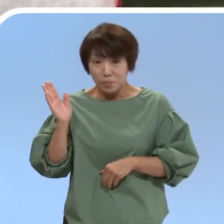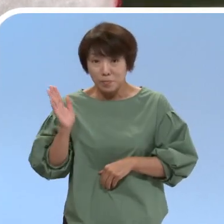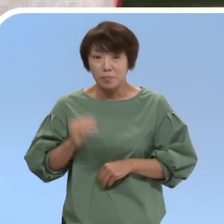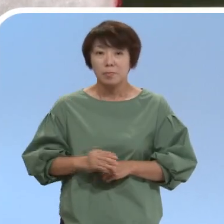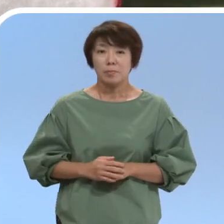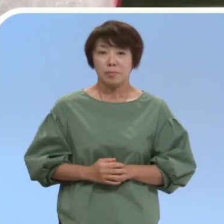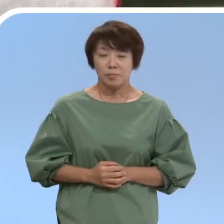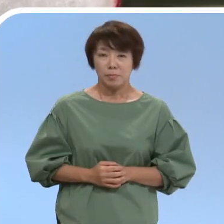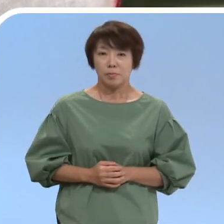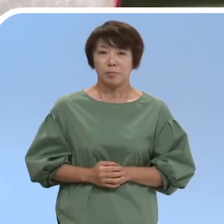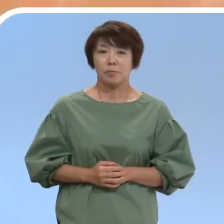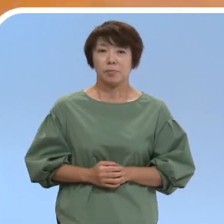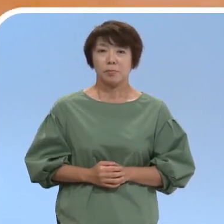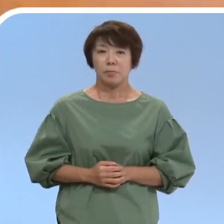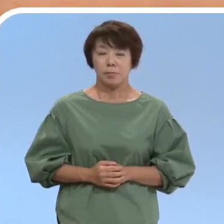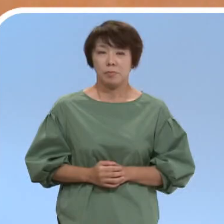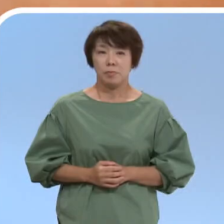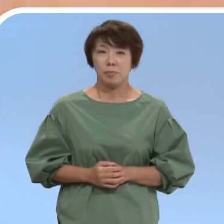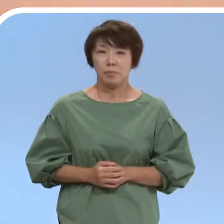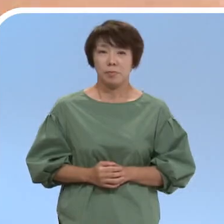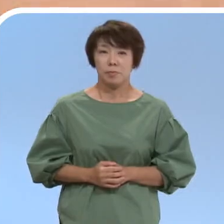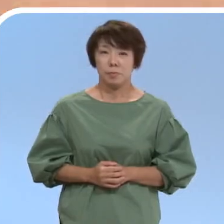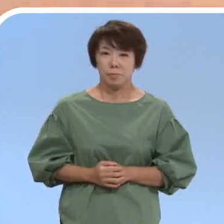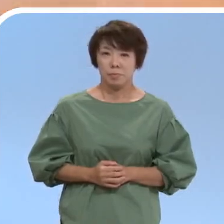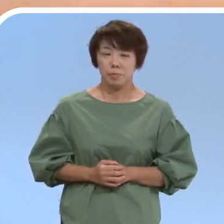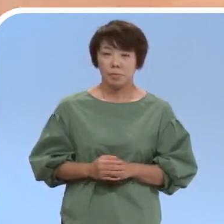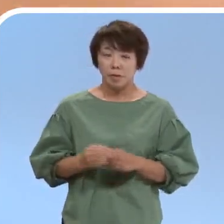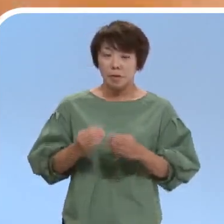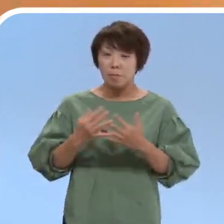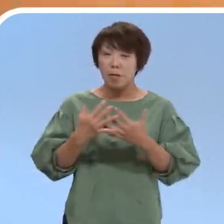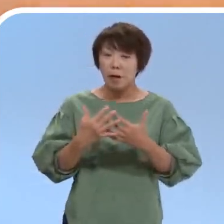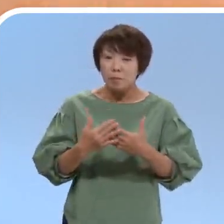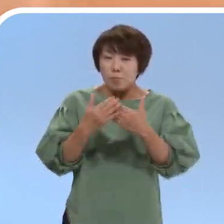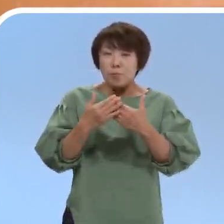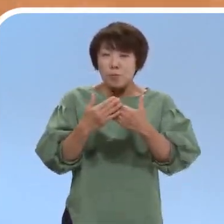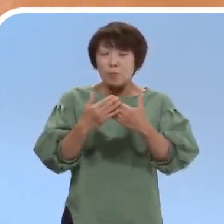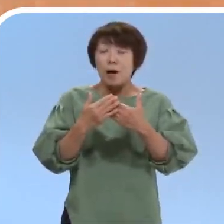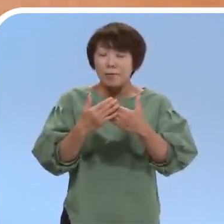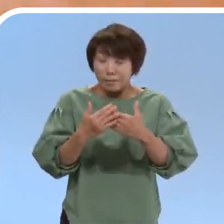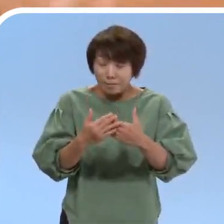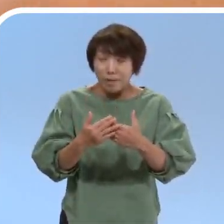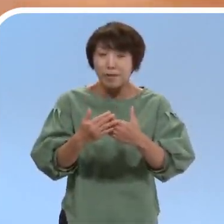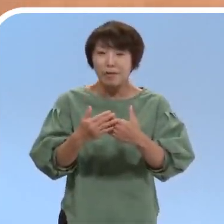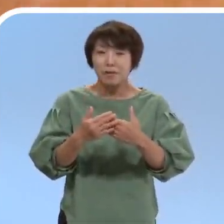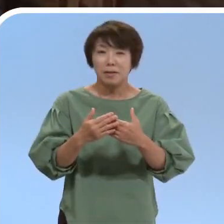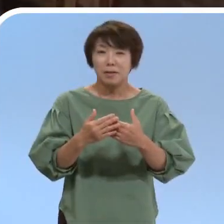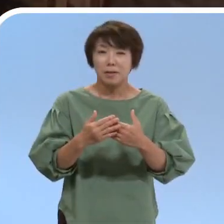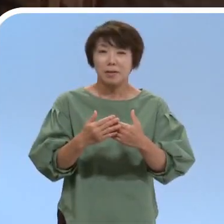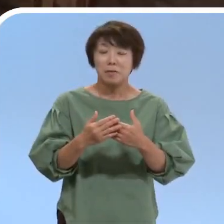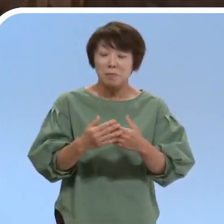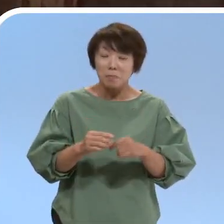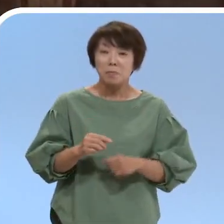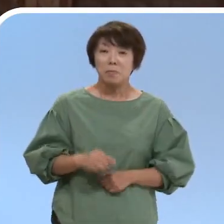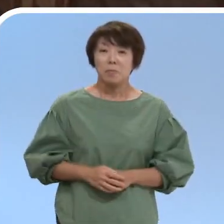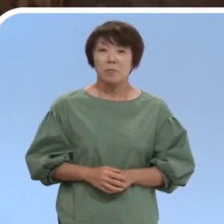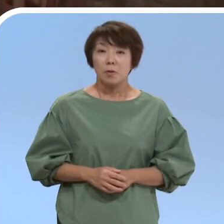。 ほら、キュッと身が締まって、